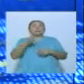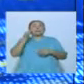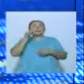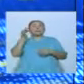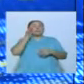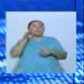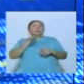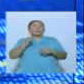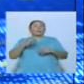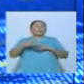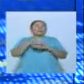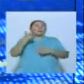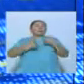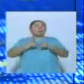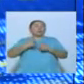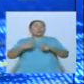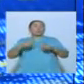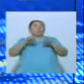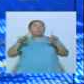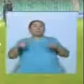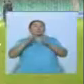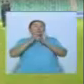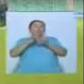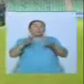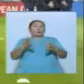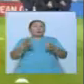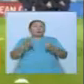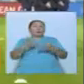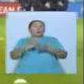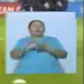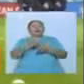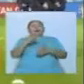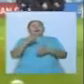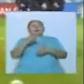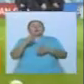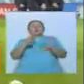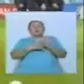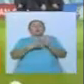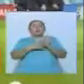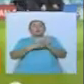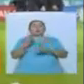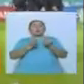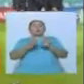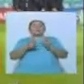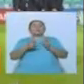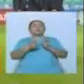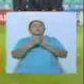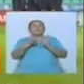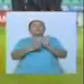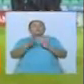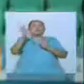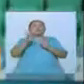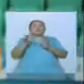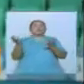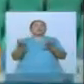өтетін Еуропа чемпионатына берілетін жолдаманы сарапқа салады. Ел құрамасы аш тобында 9 ойыннан кейін 18 ұпай жинап, 3-ші орында